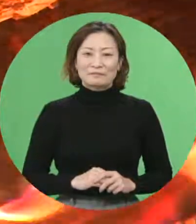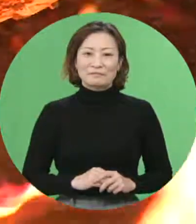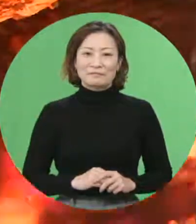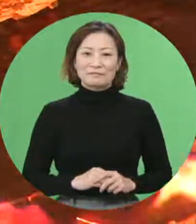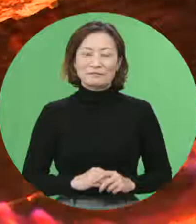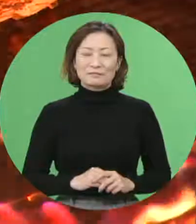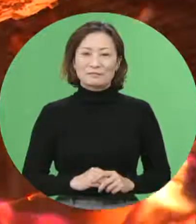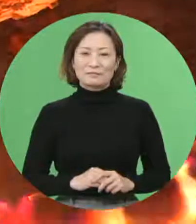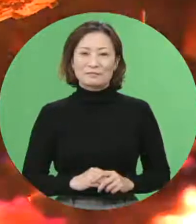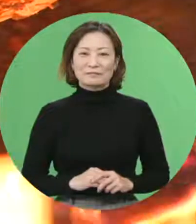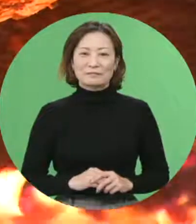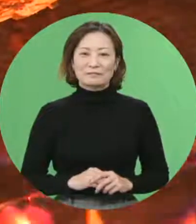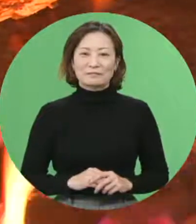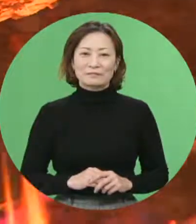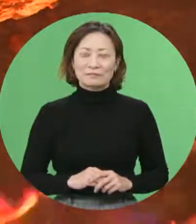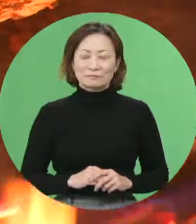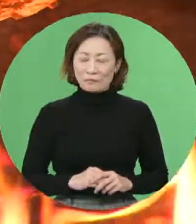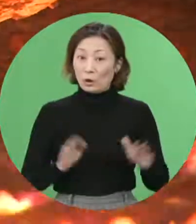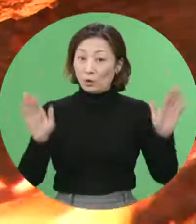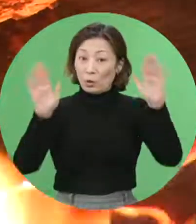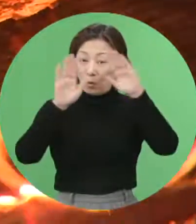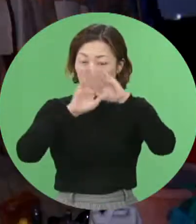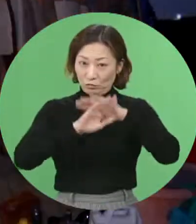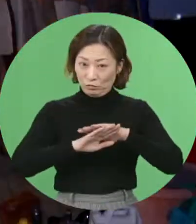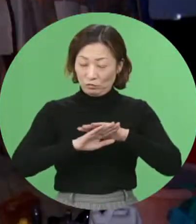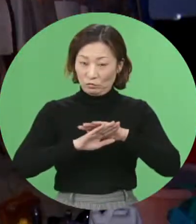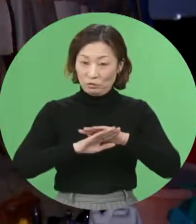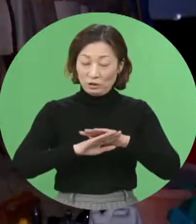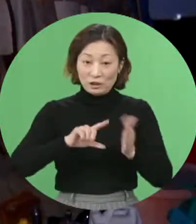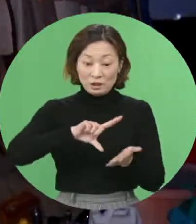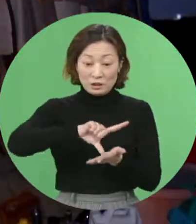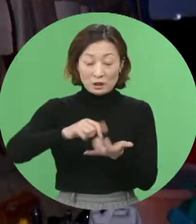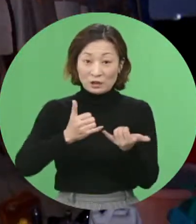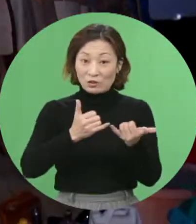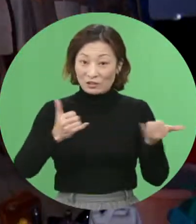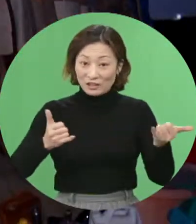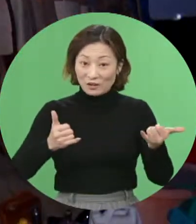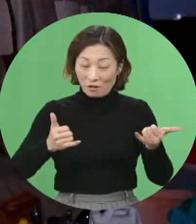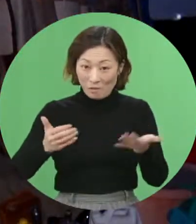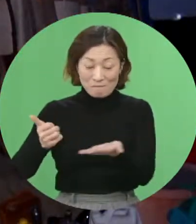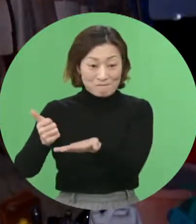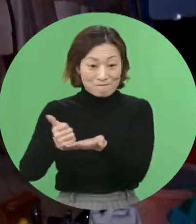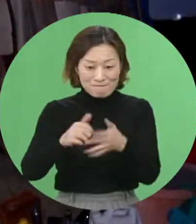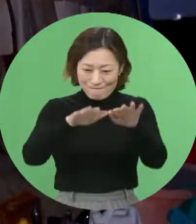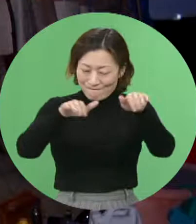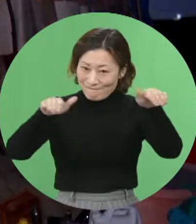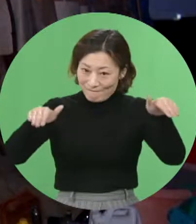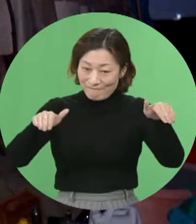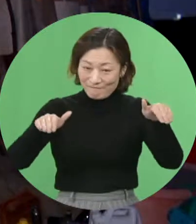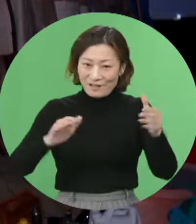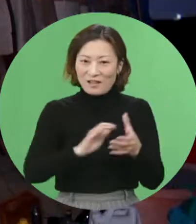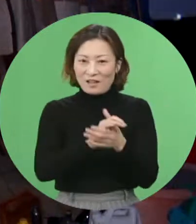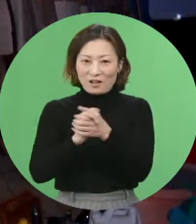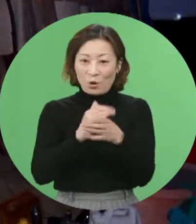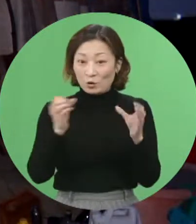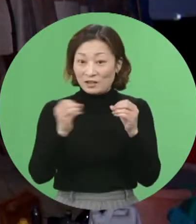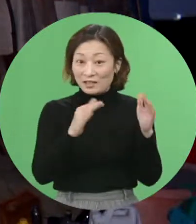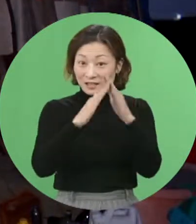来週もね、お寺でやる。 その夜、地域の人を招待して懇親会を開きました